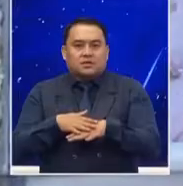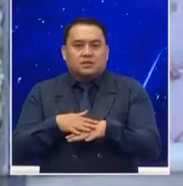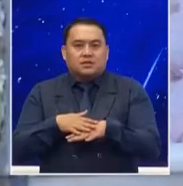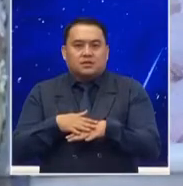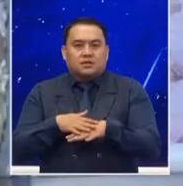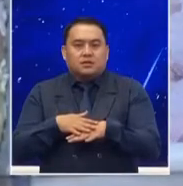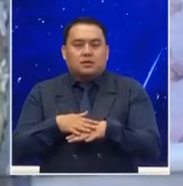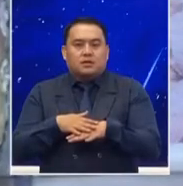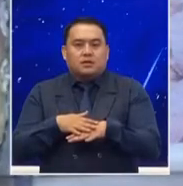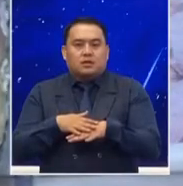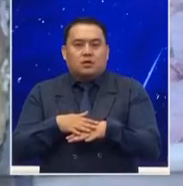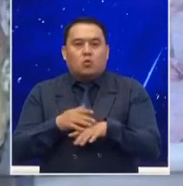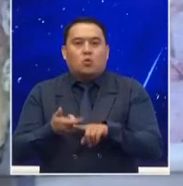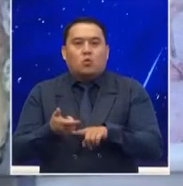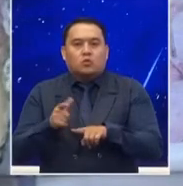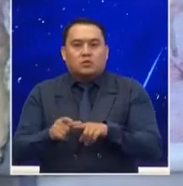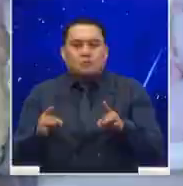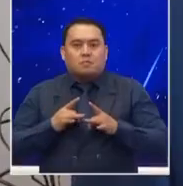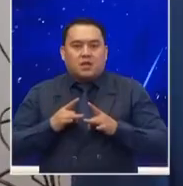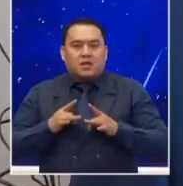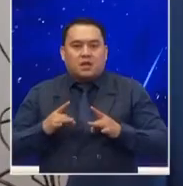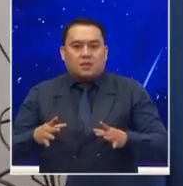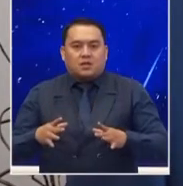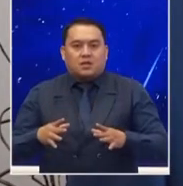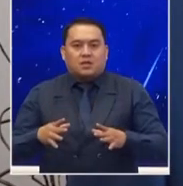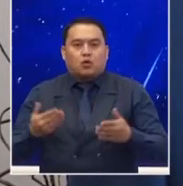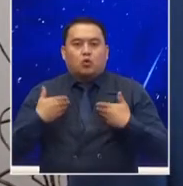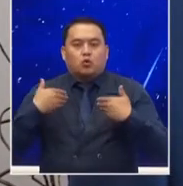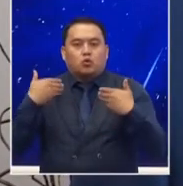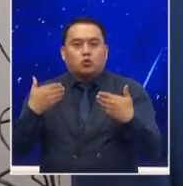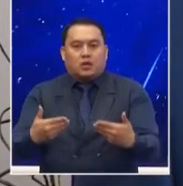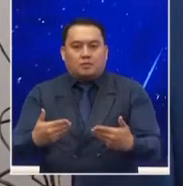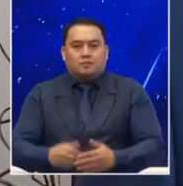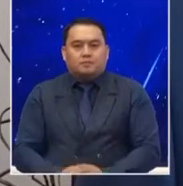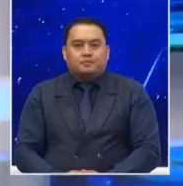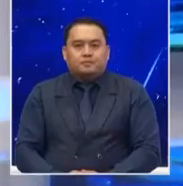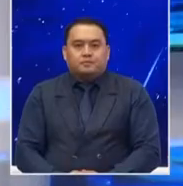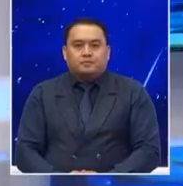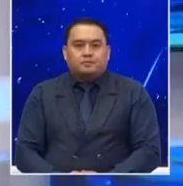еліміздің халқын осы мерекеменен шын жүректен құттықтаймын.